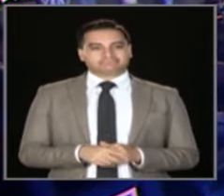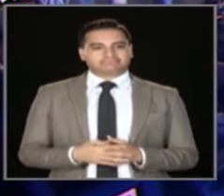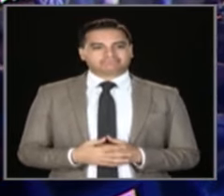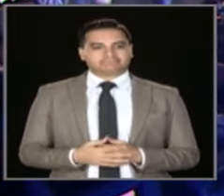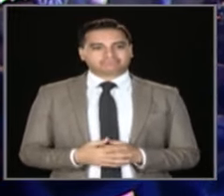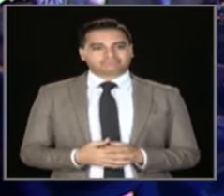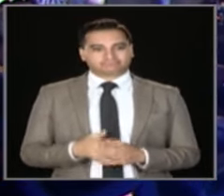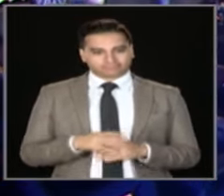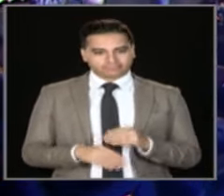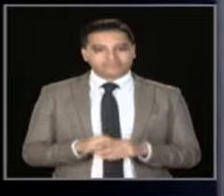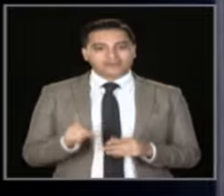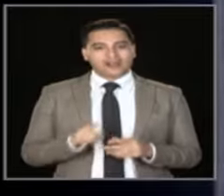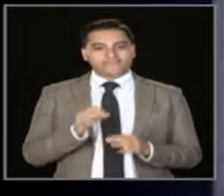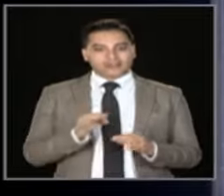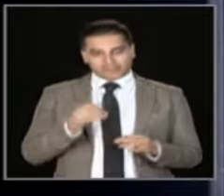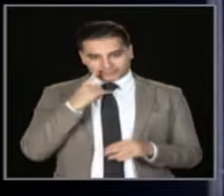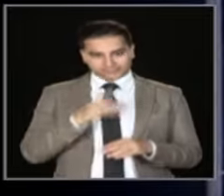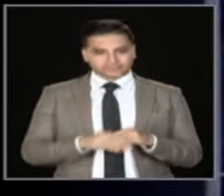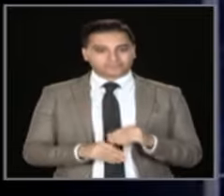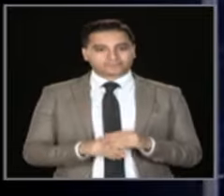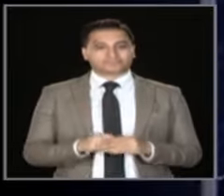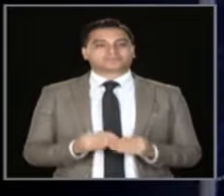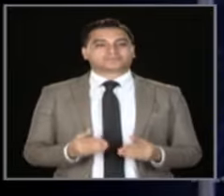يلا يا سندس، لفة كاملة.